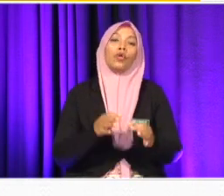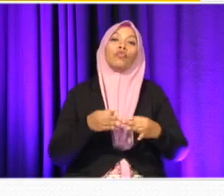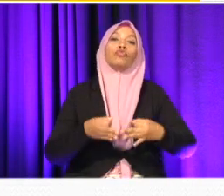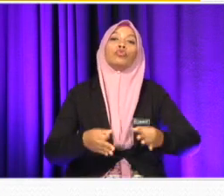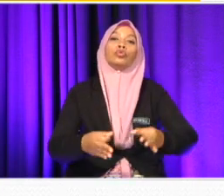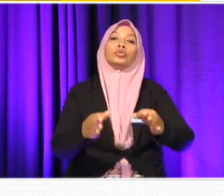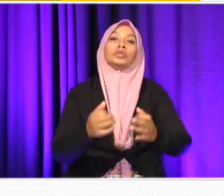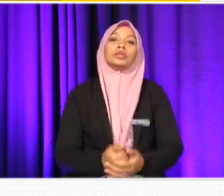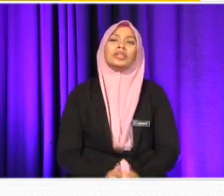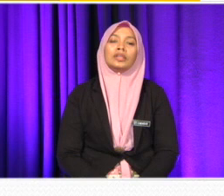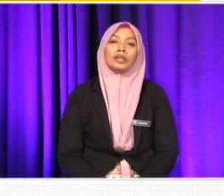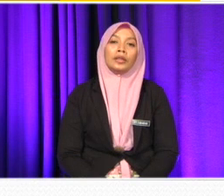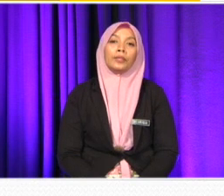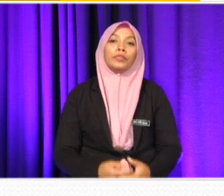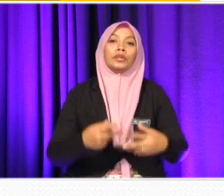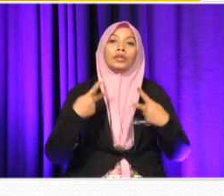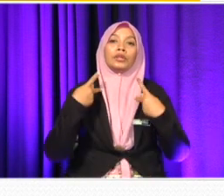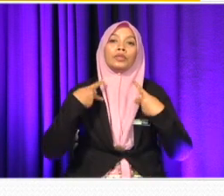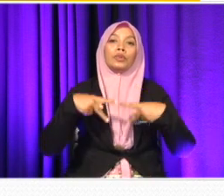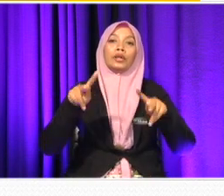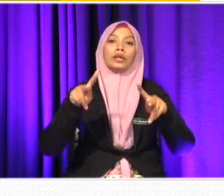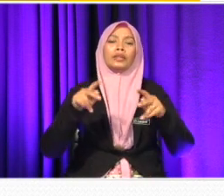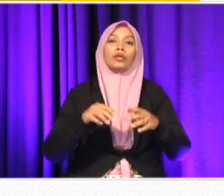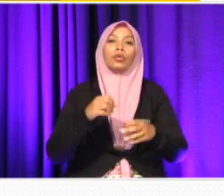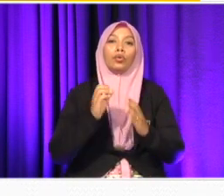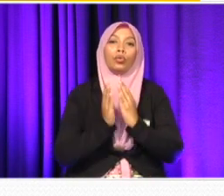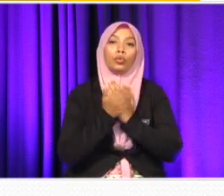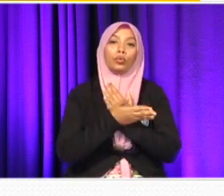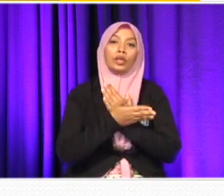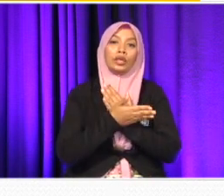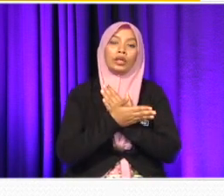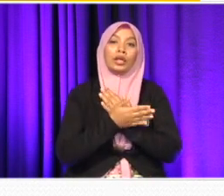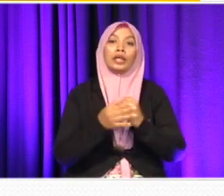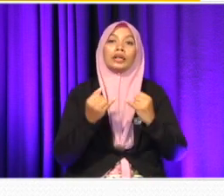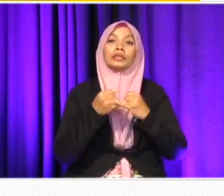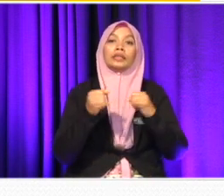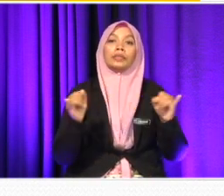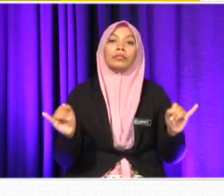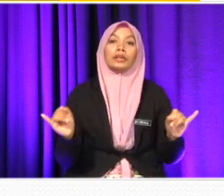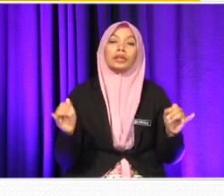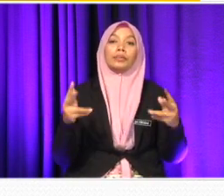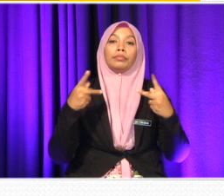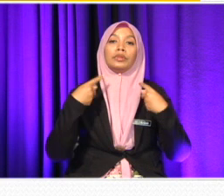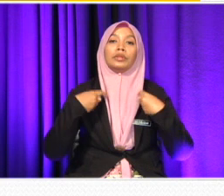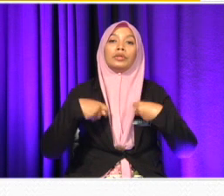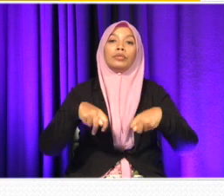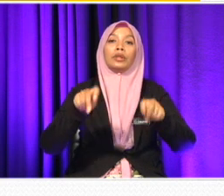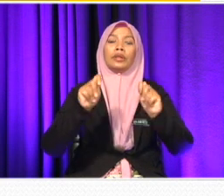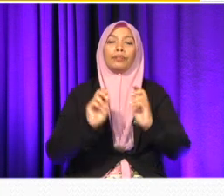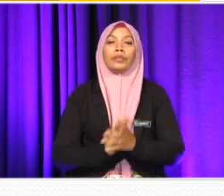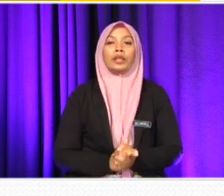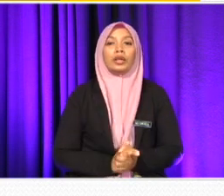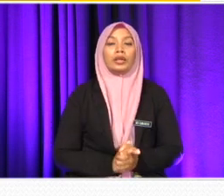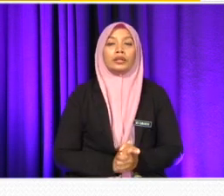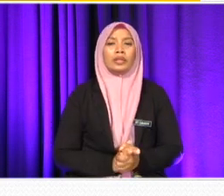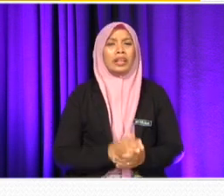sudah dapat satu marka Oke kemudian dilakukan oleh jabatan pengeluaran Dah dulu markadah Oh ataupun kita boleh diterangkan lagi mungkin kita